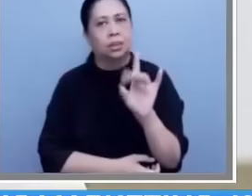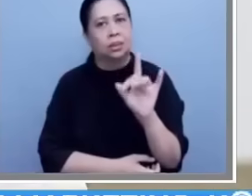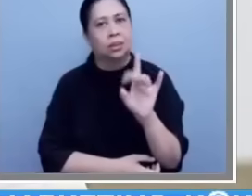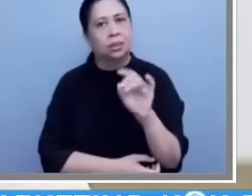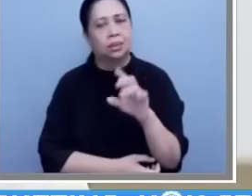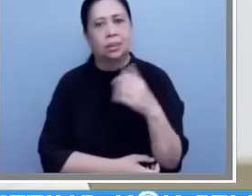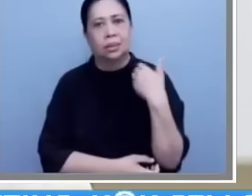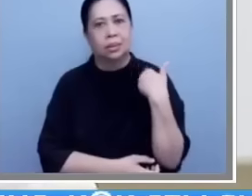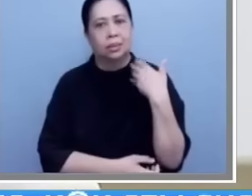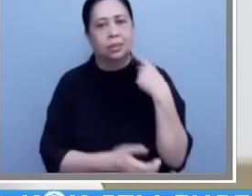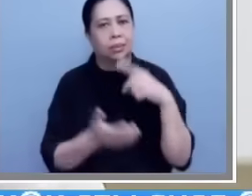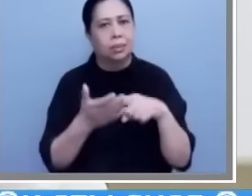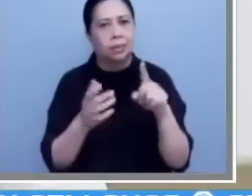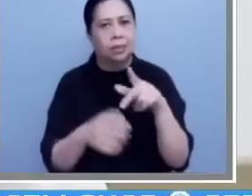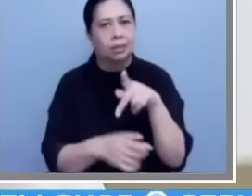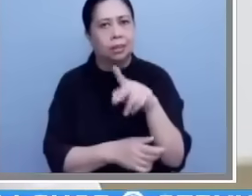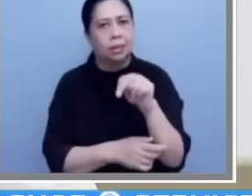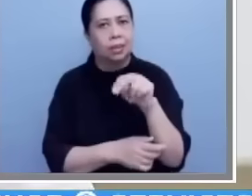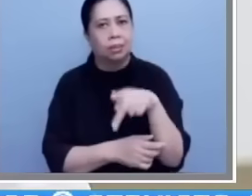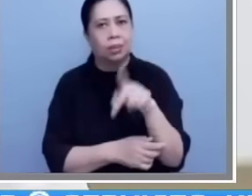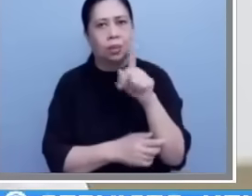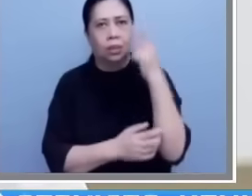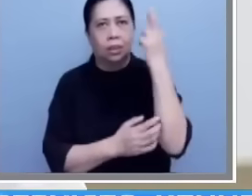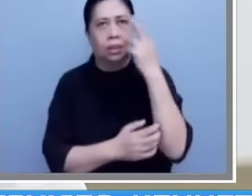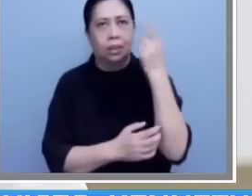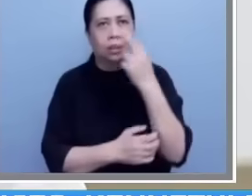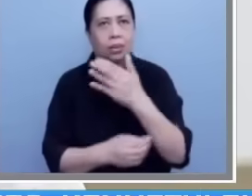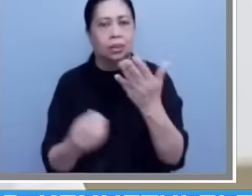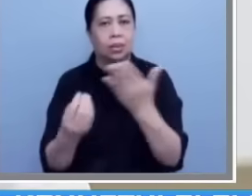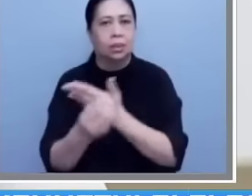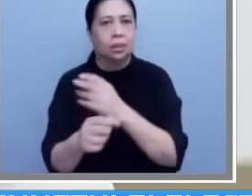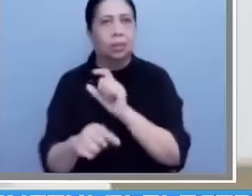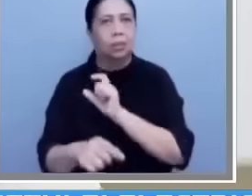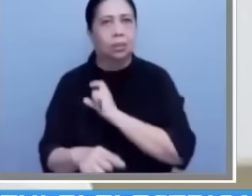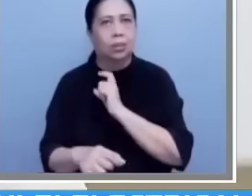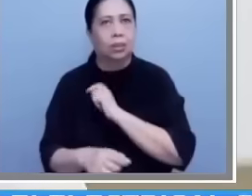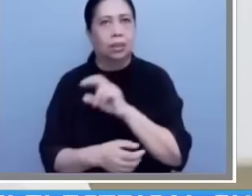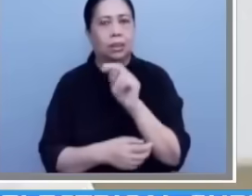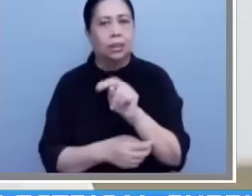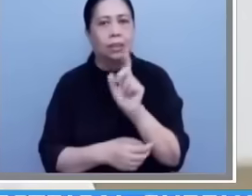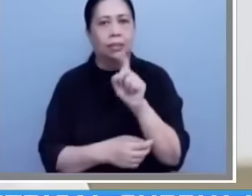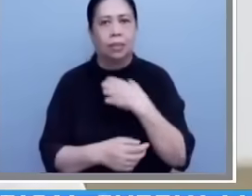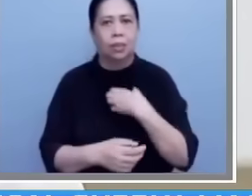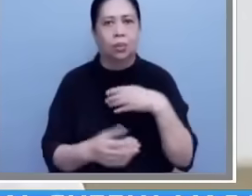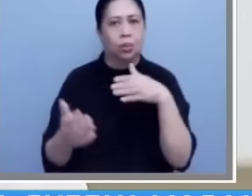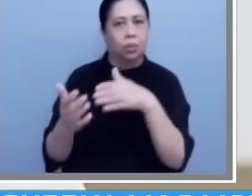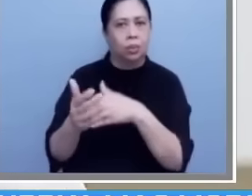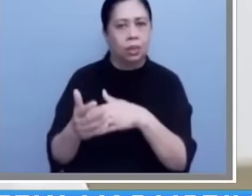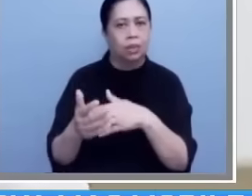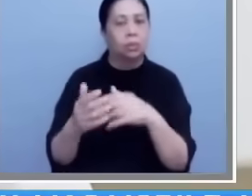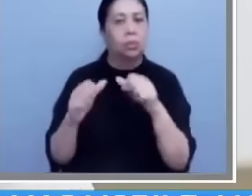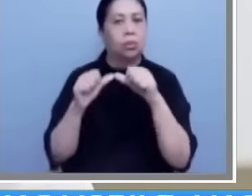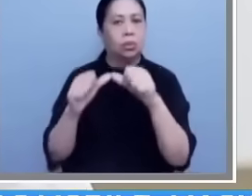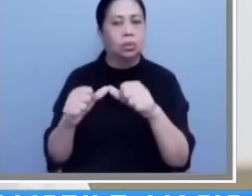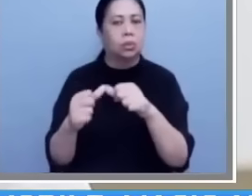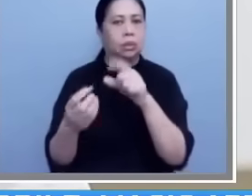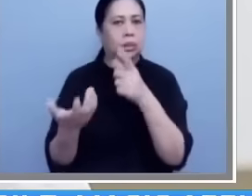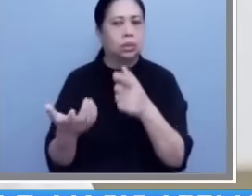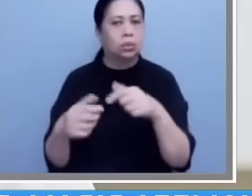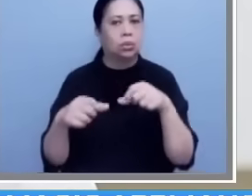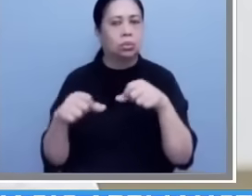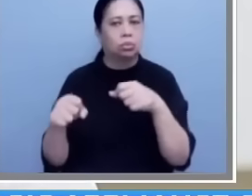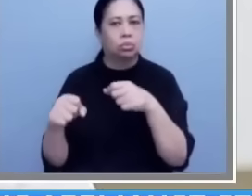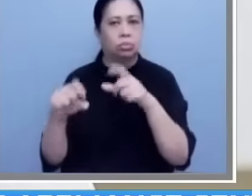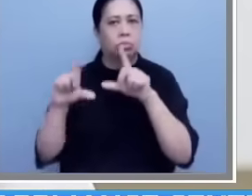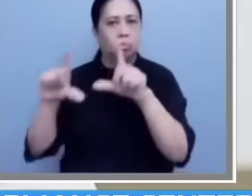masabi sa ngayon ng PNP ang dahilan ng dismiss. Ayon sa PNP, kailangang may magreklamo para magtuloy ang kasong kriminal laban kay Gonzalez. Una